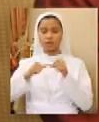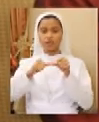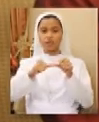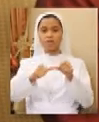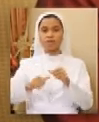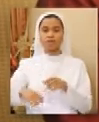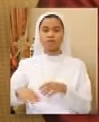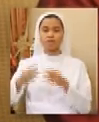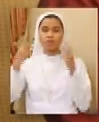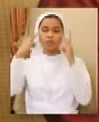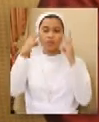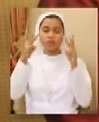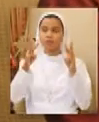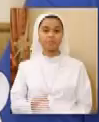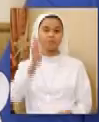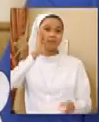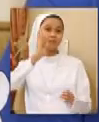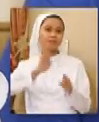na pag-antabay.